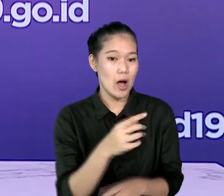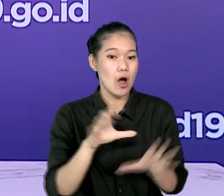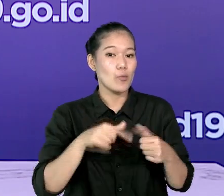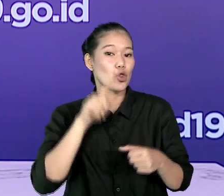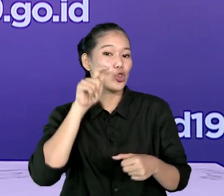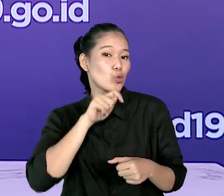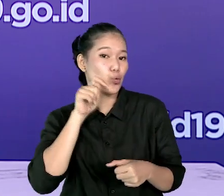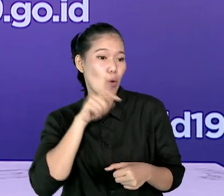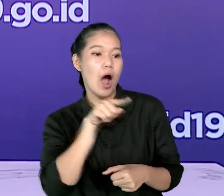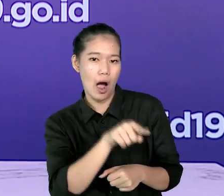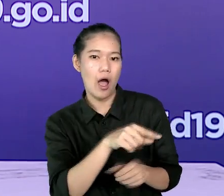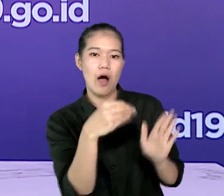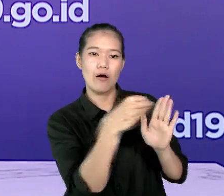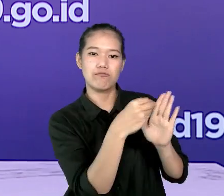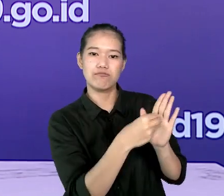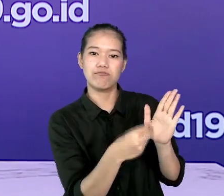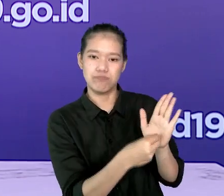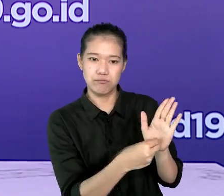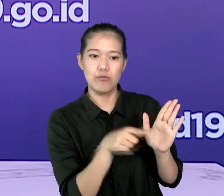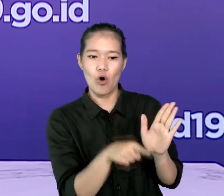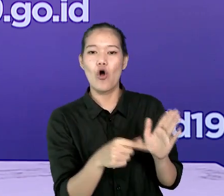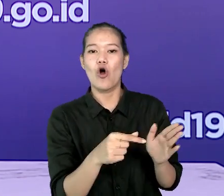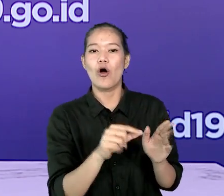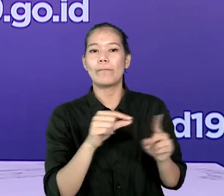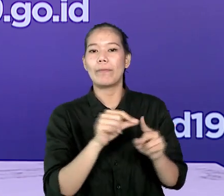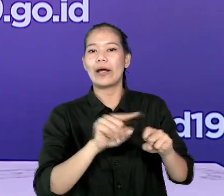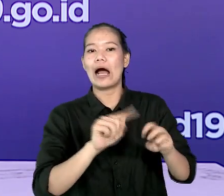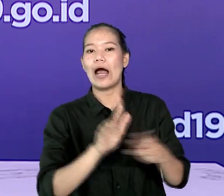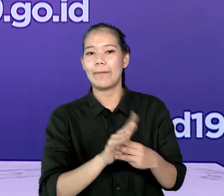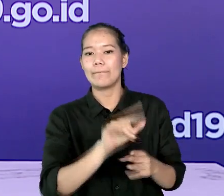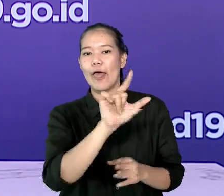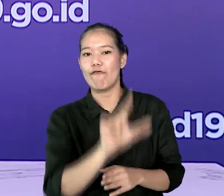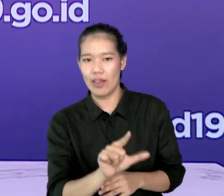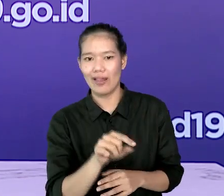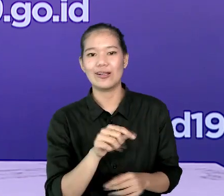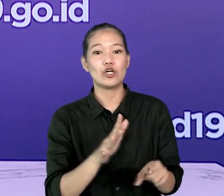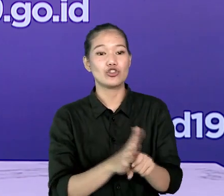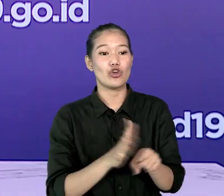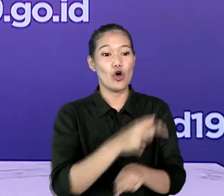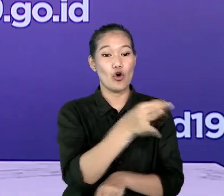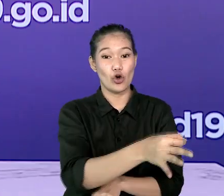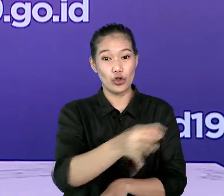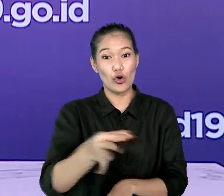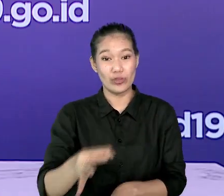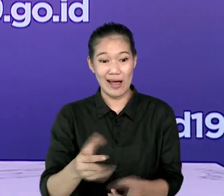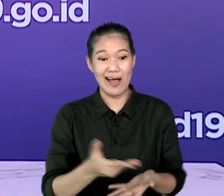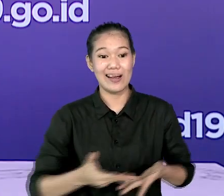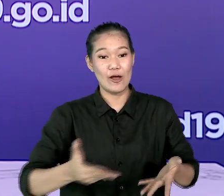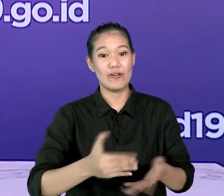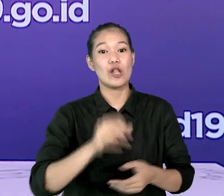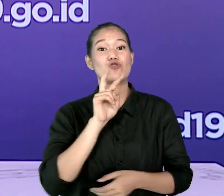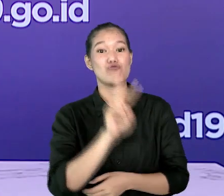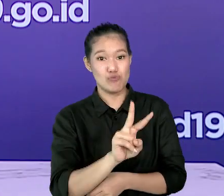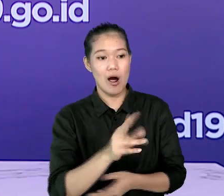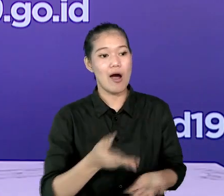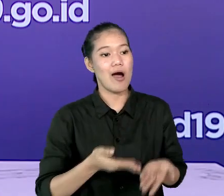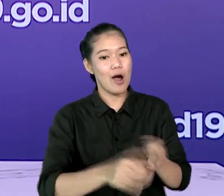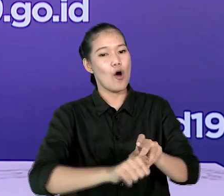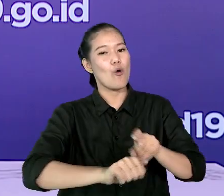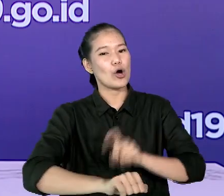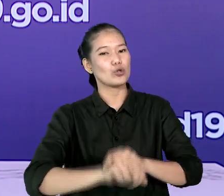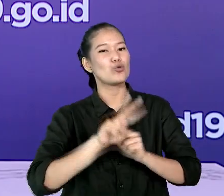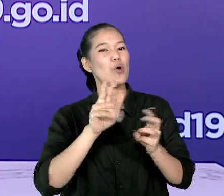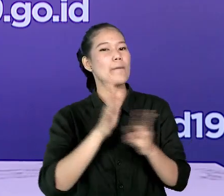lansia masuk menjadi indikator penentuan level PPKM. Salah satunya, kota-kota yang saat ini berada pada level 2 akan diberikan waktu selama